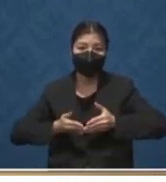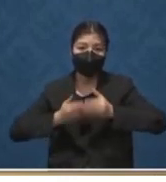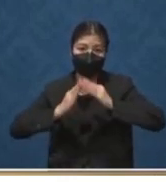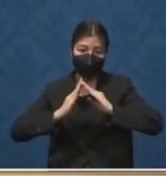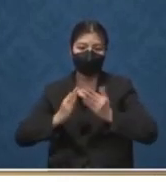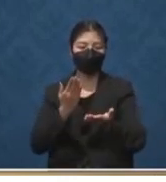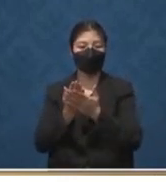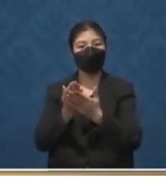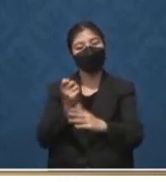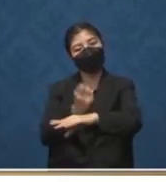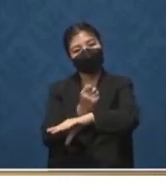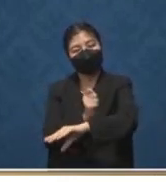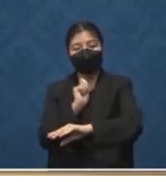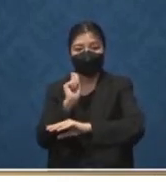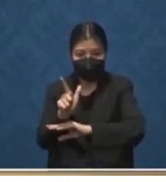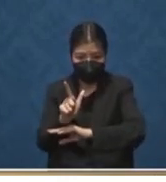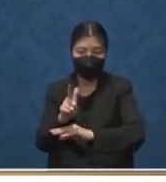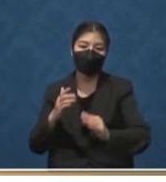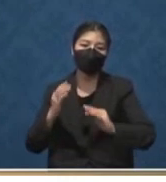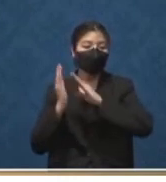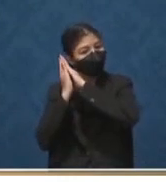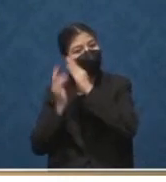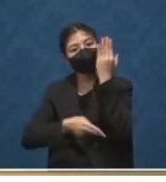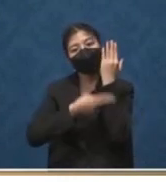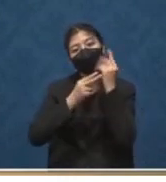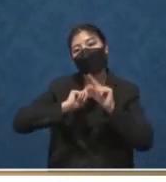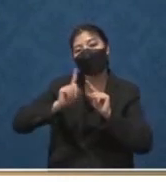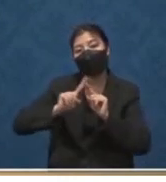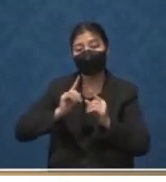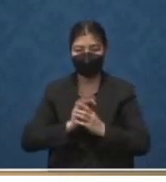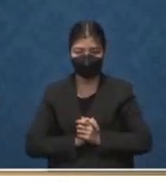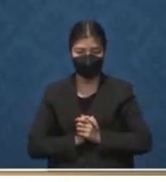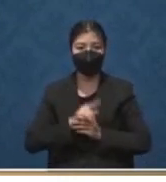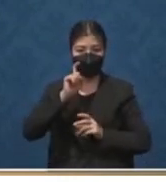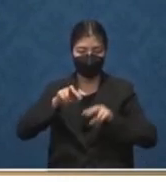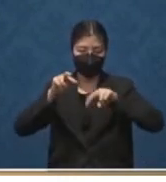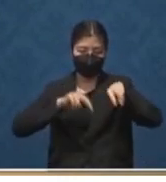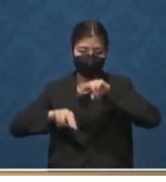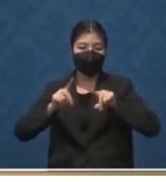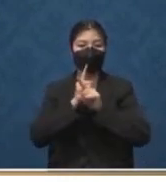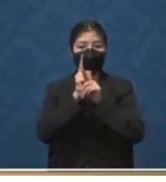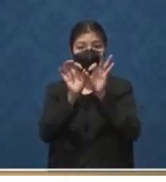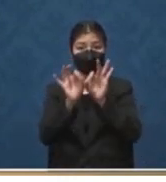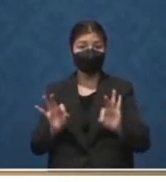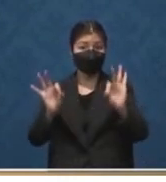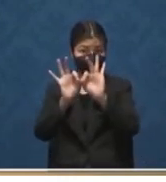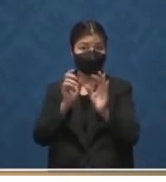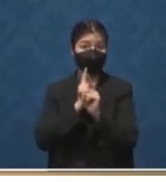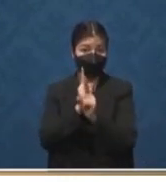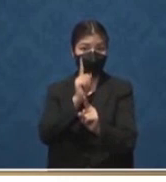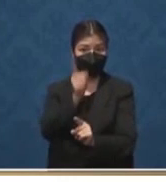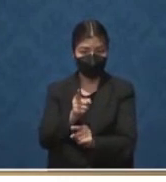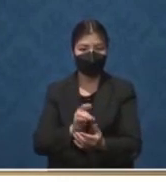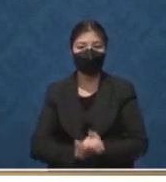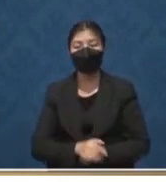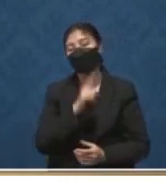ี้ยเลี้ยงที่พักข้าจ้างเหบริการก็ขอให้พิจนาตามคามสำคัญซึ่ในการจัดประ